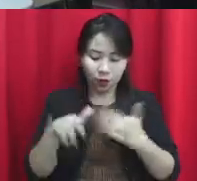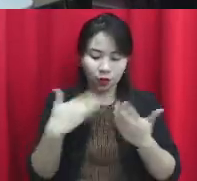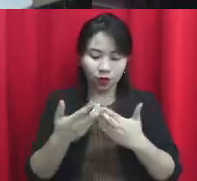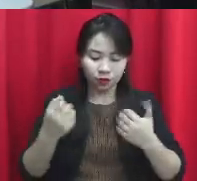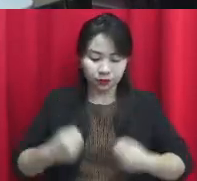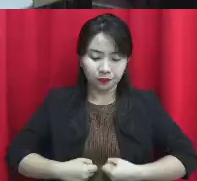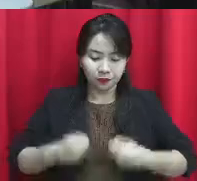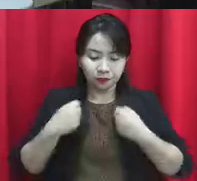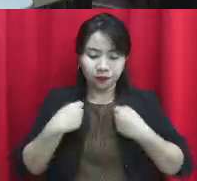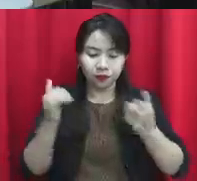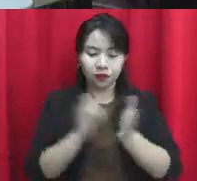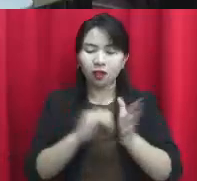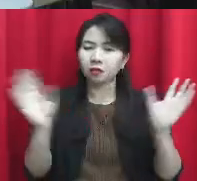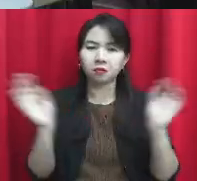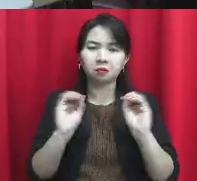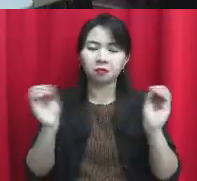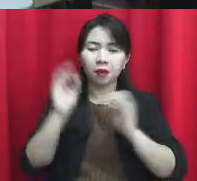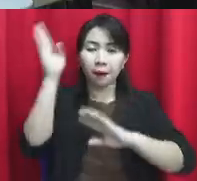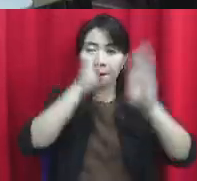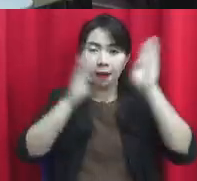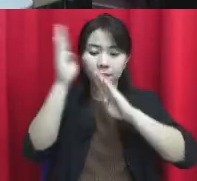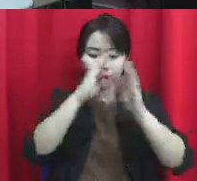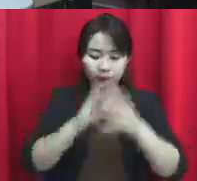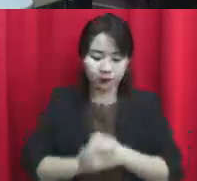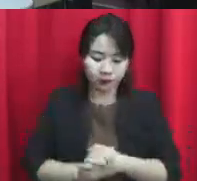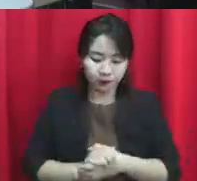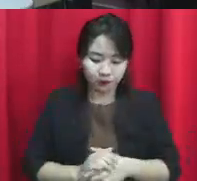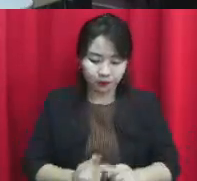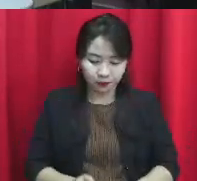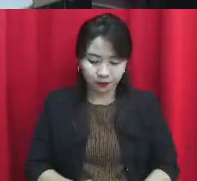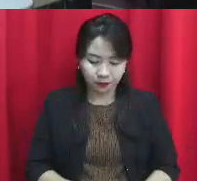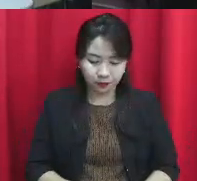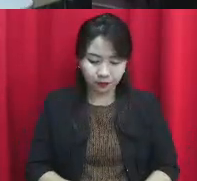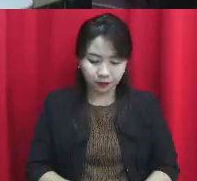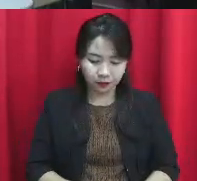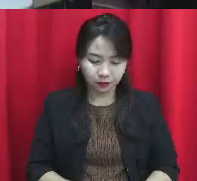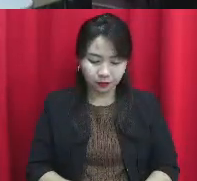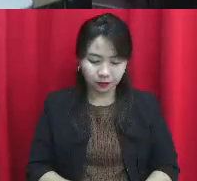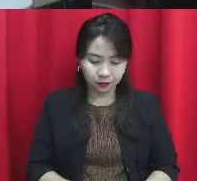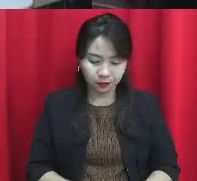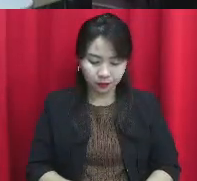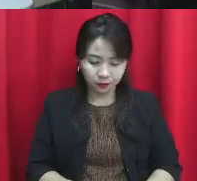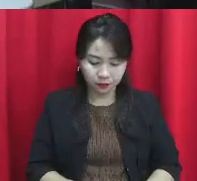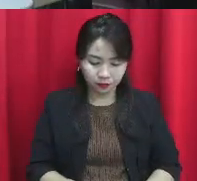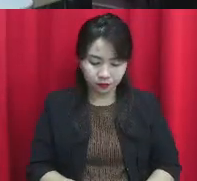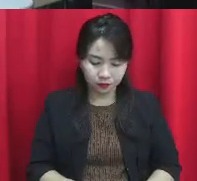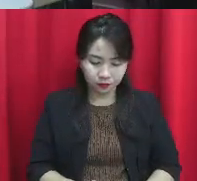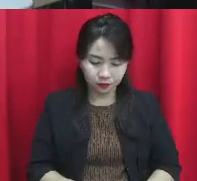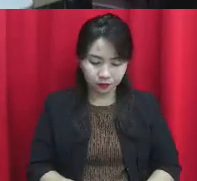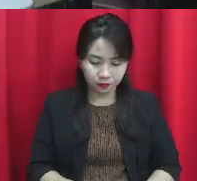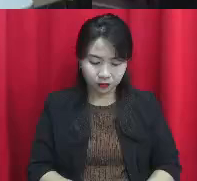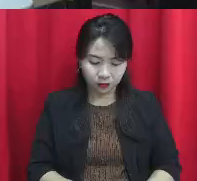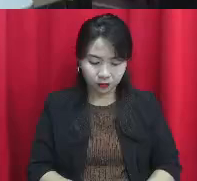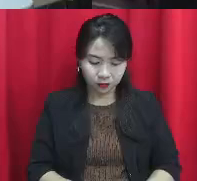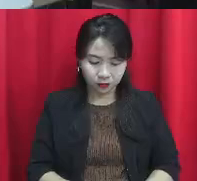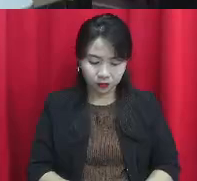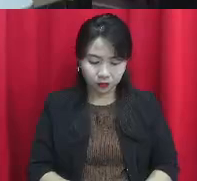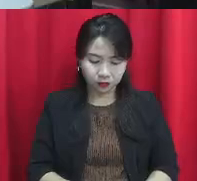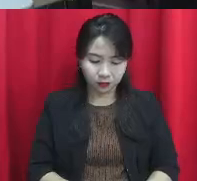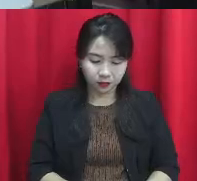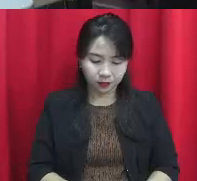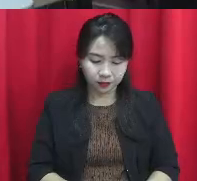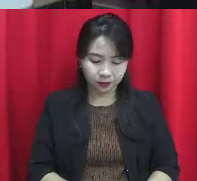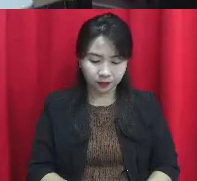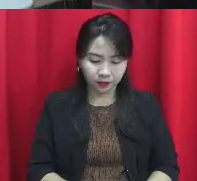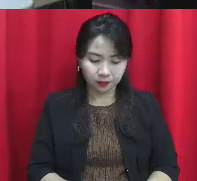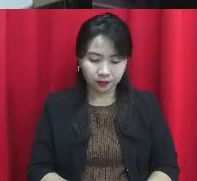yung walang problema kaya nga kung doon po nakita Sabi nga ni sir Joo doon sa isang young people na full time dito eh doon na-unlock yung